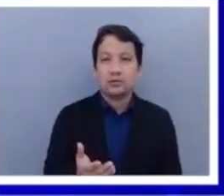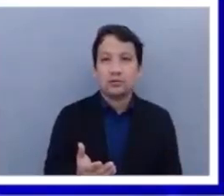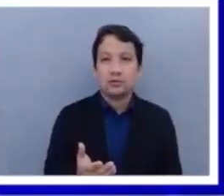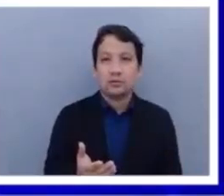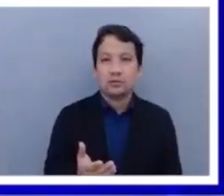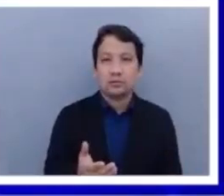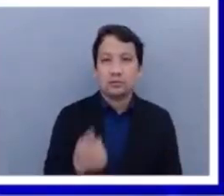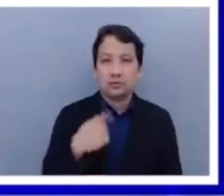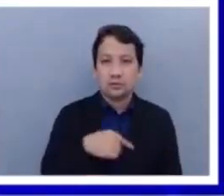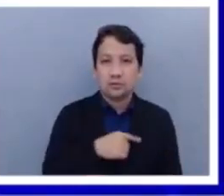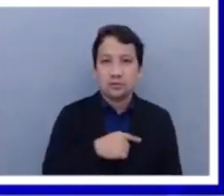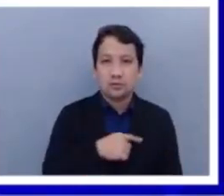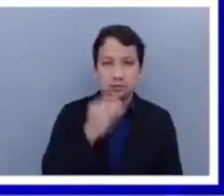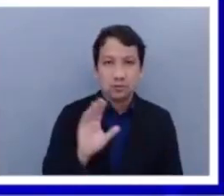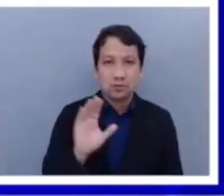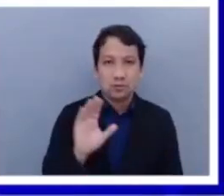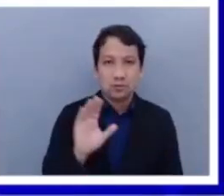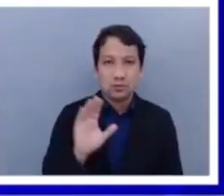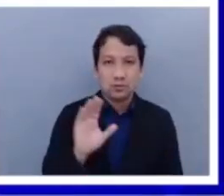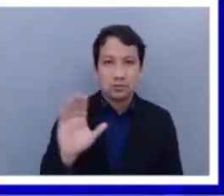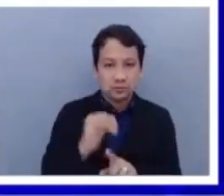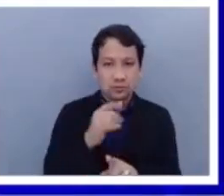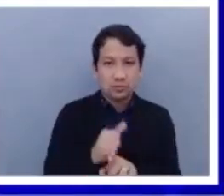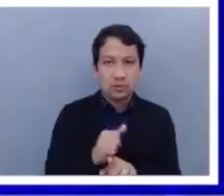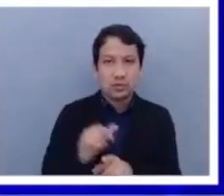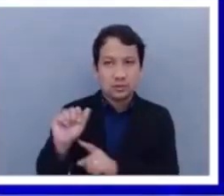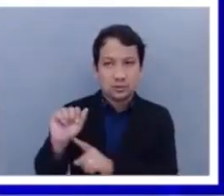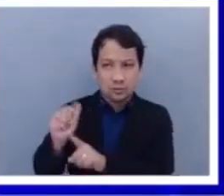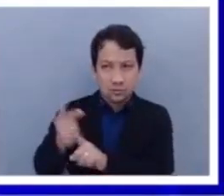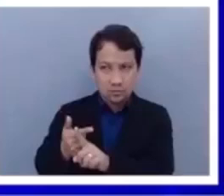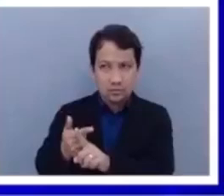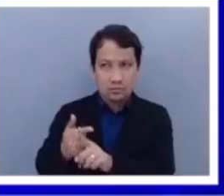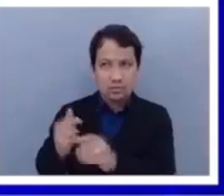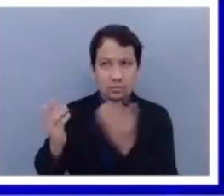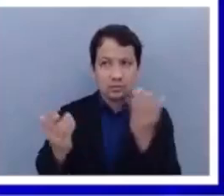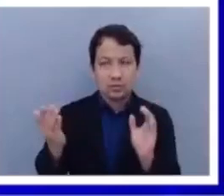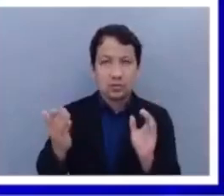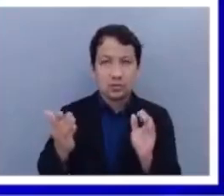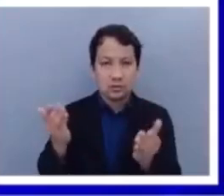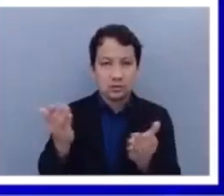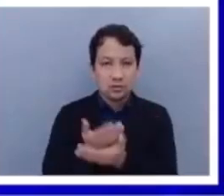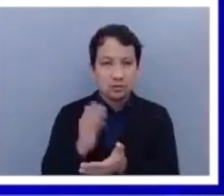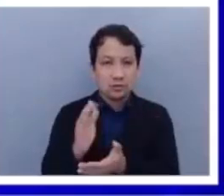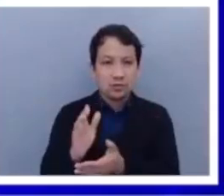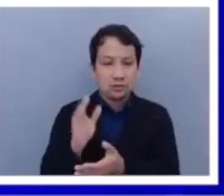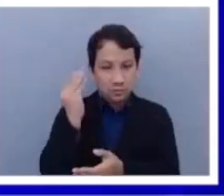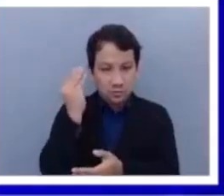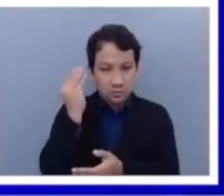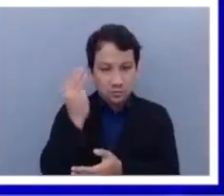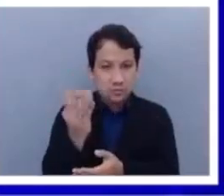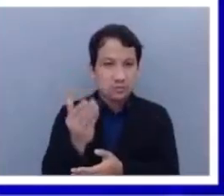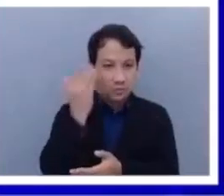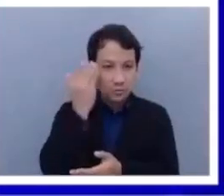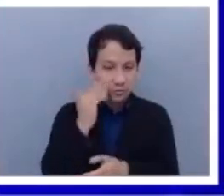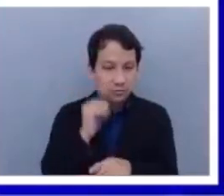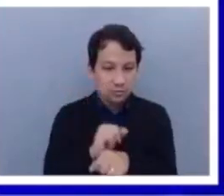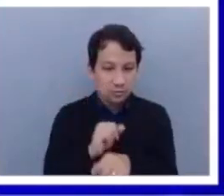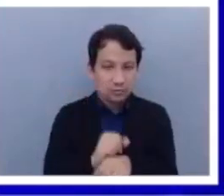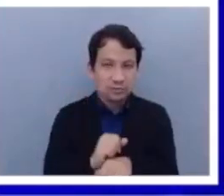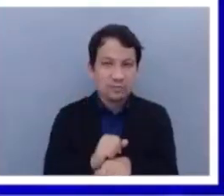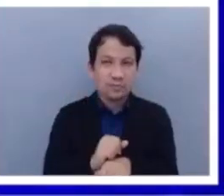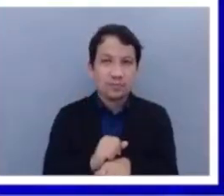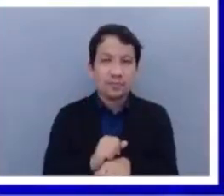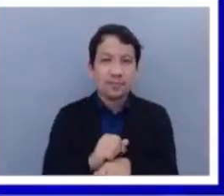sa between July and August, sa mga new entrants, ang underemployed nung July na